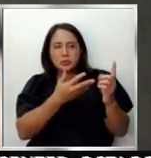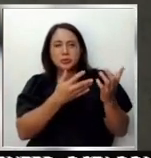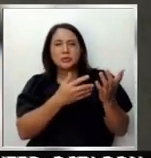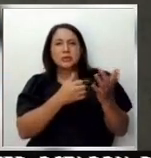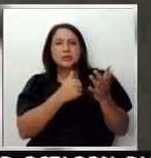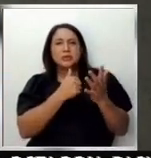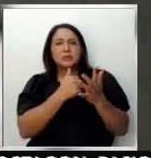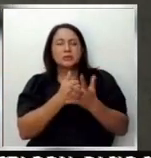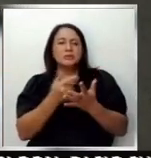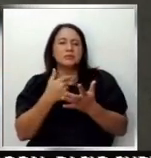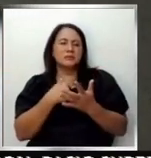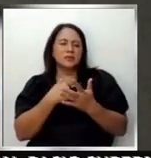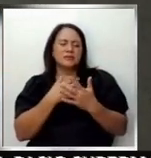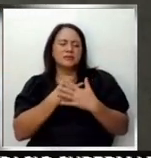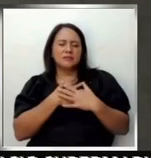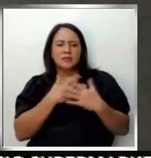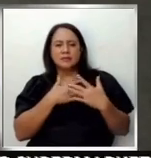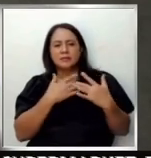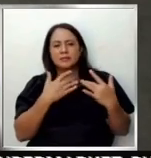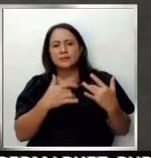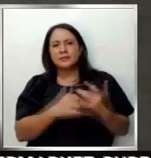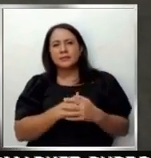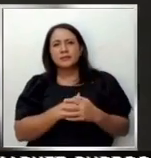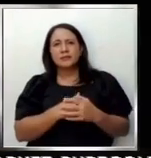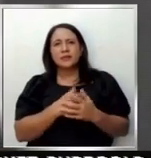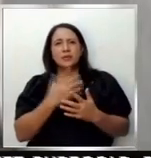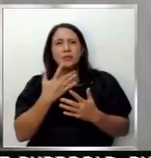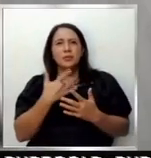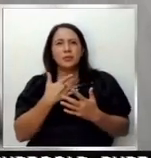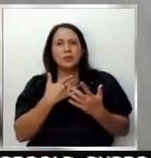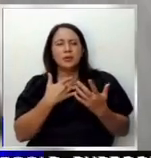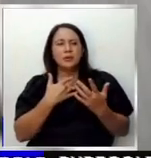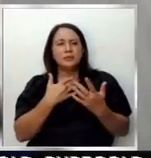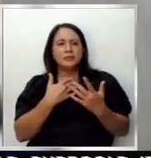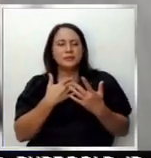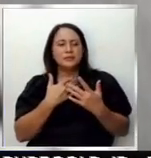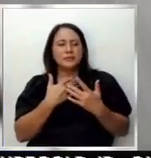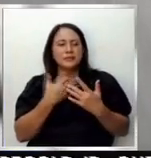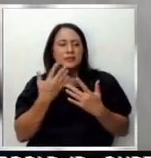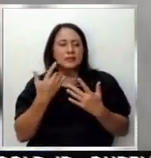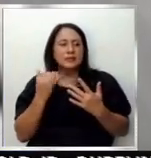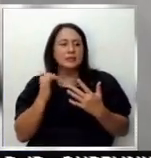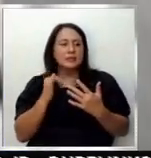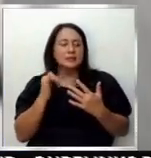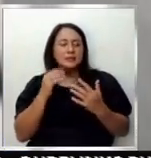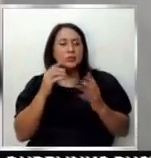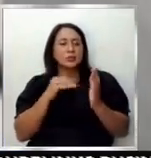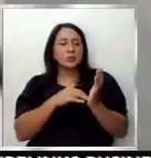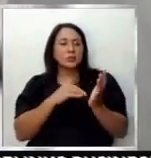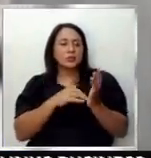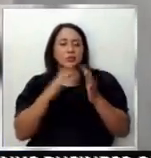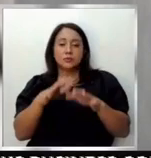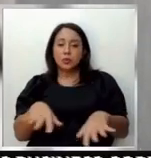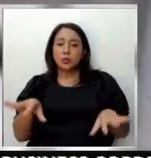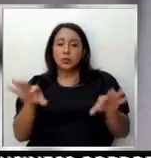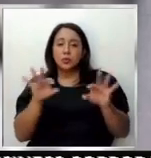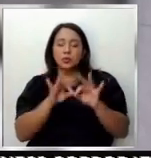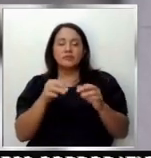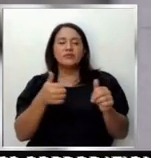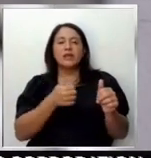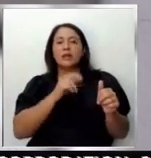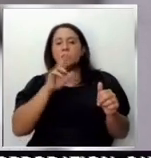ko. Kasi naawa po sa panganak ko. Ayon sa doktor, mahalaga ang follow-up